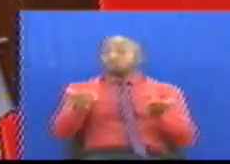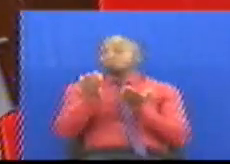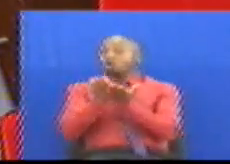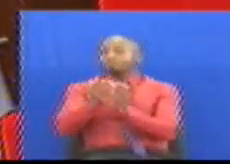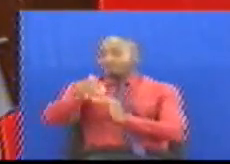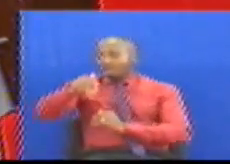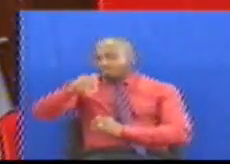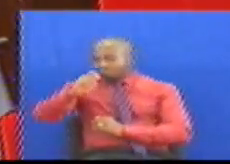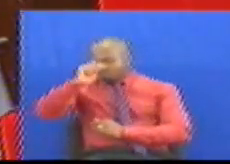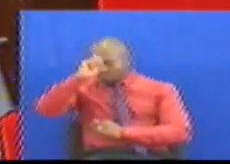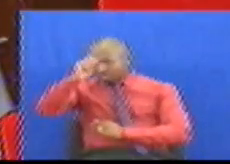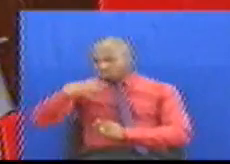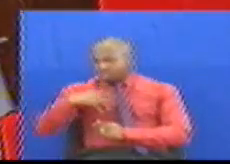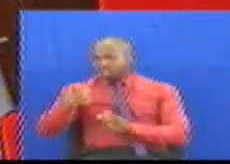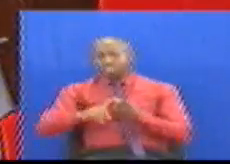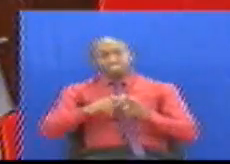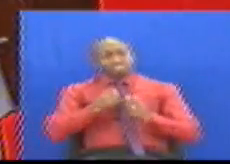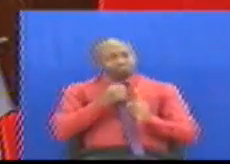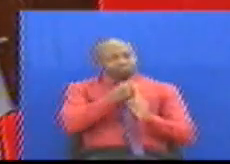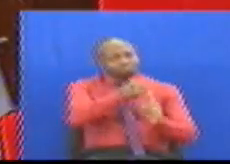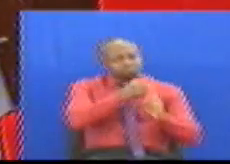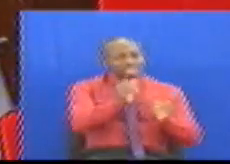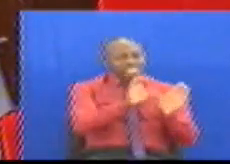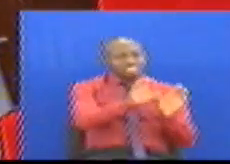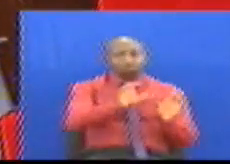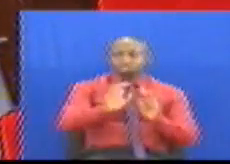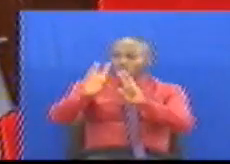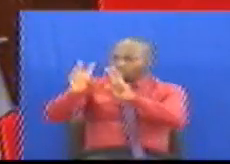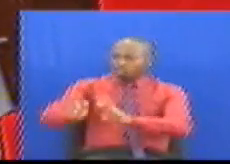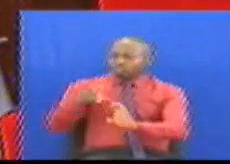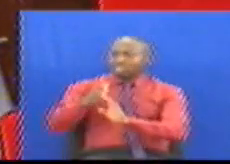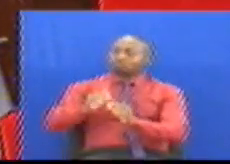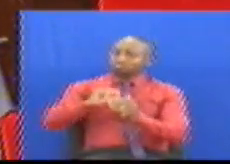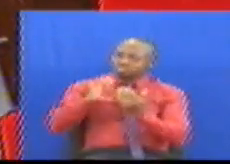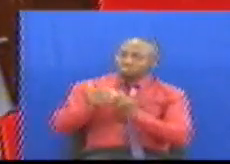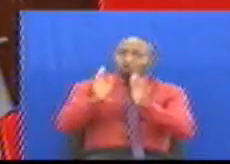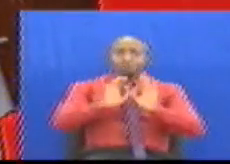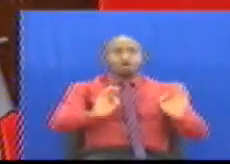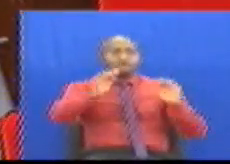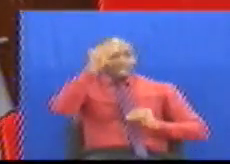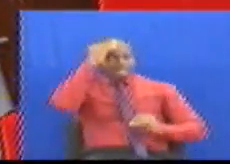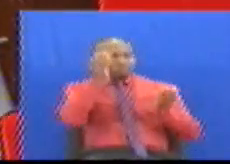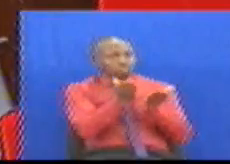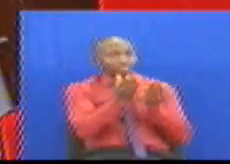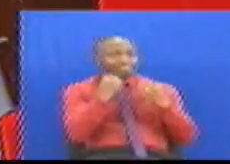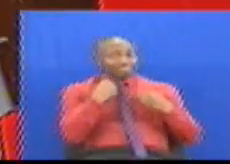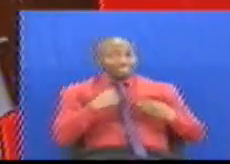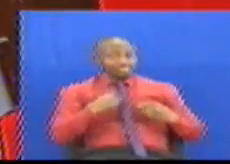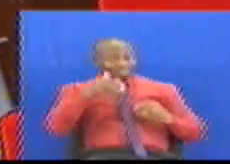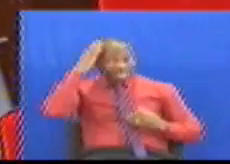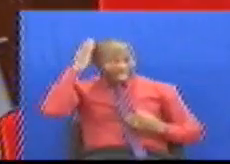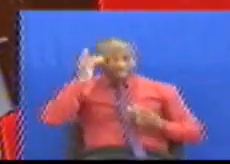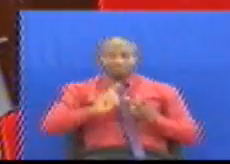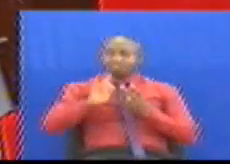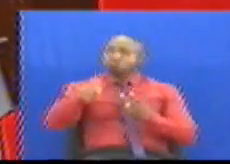utilie muhimu sana kitengo cha ukaguzi ili ubora wa elimu wa shule zetu za serikali angalau uwe